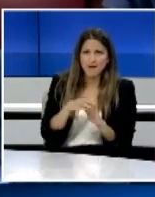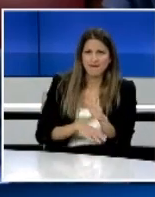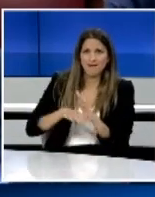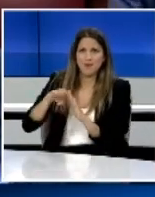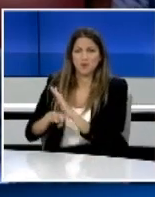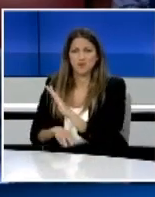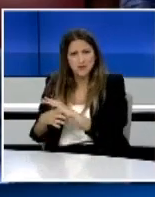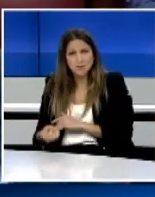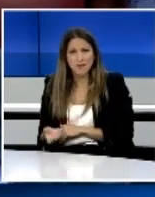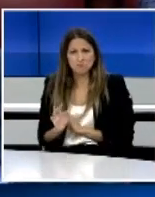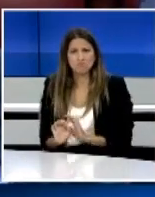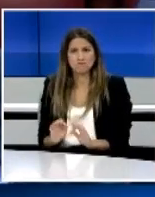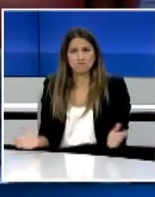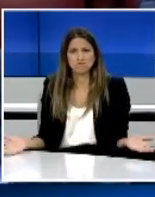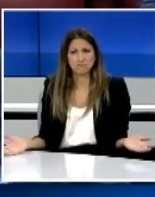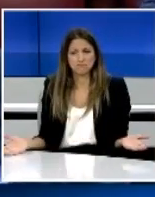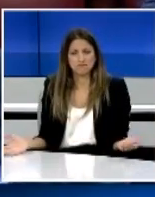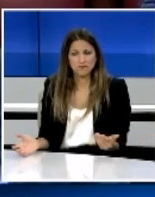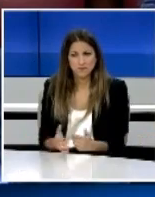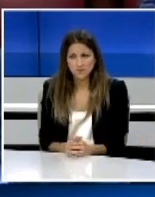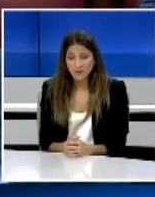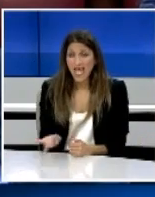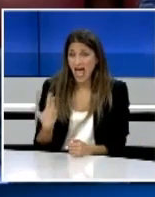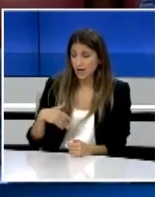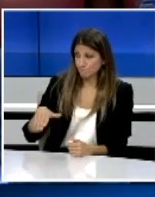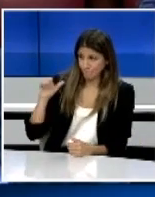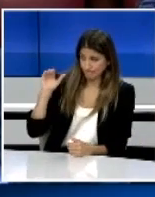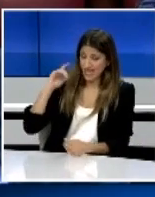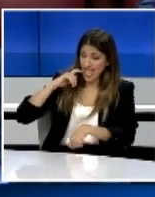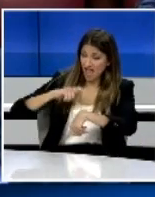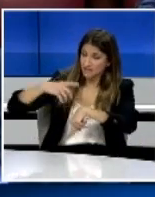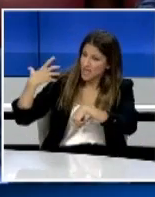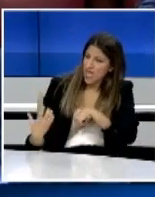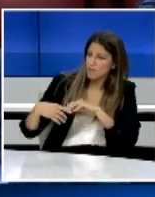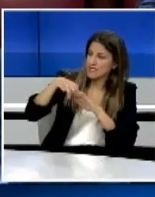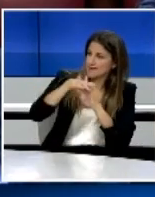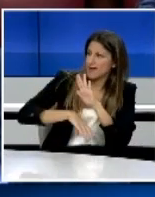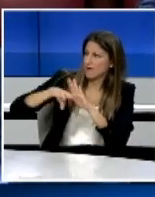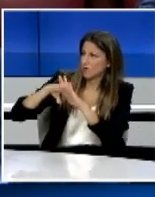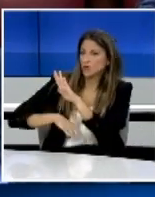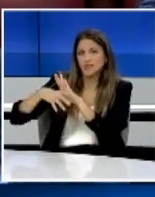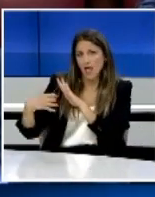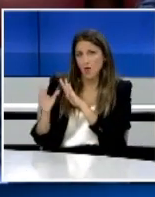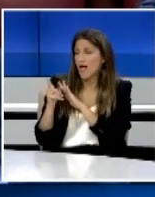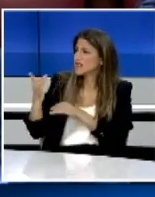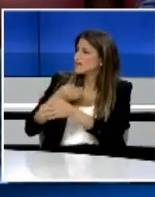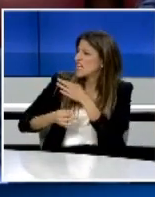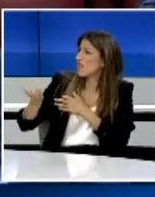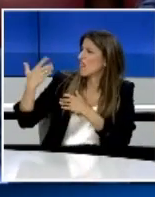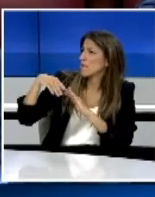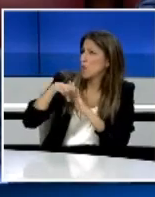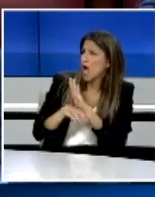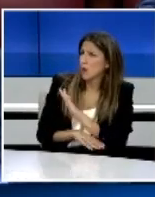Και το κρίσιμο ερώτημα το οποίο σας έθεσα είναι, εφόσον υπάρχει πλαίσιο, αλλά όλη σας η επιχειρηματολογία ότι δήθεν